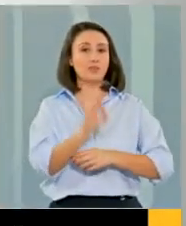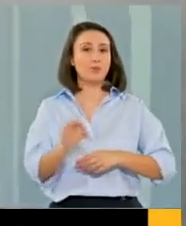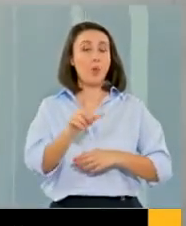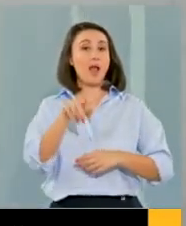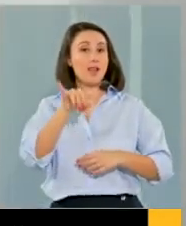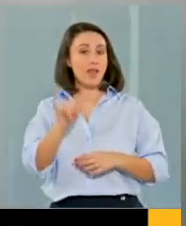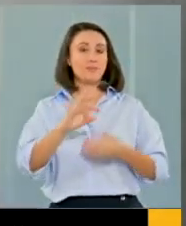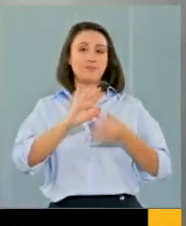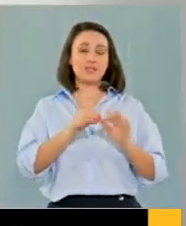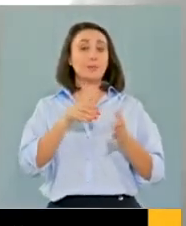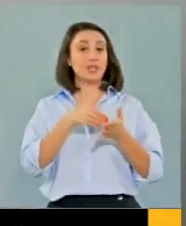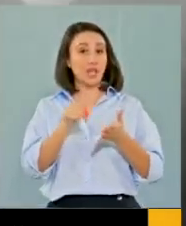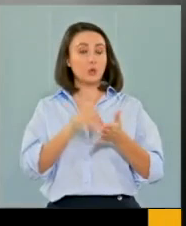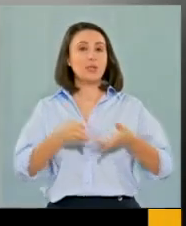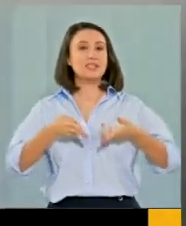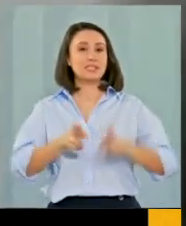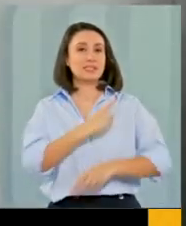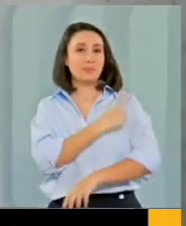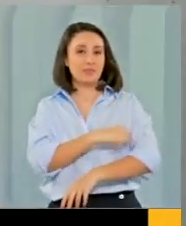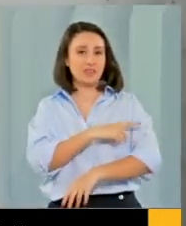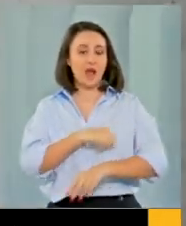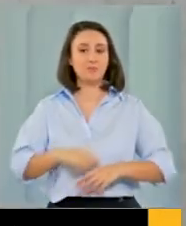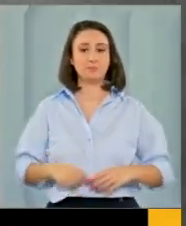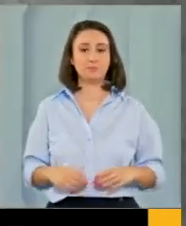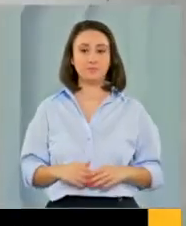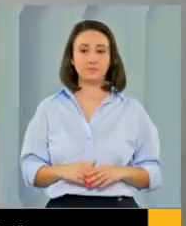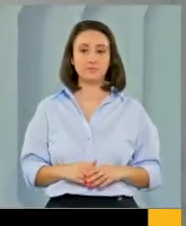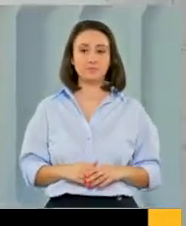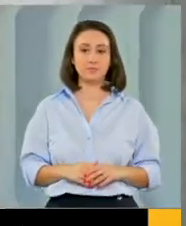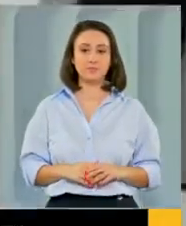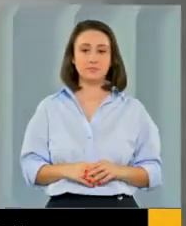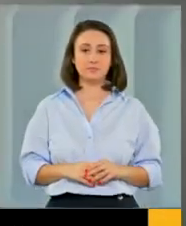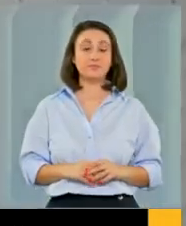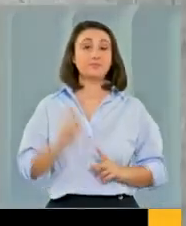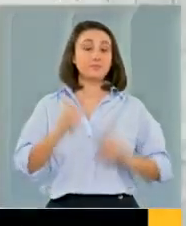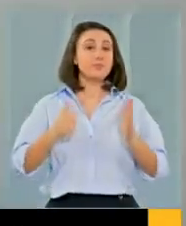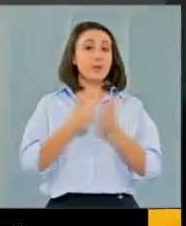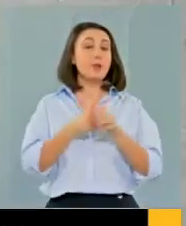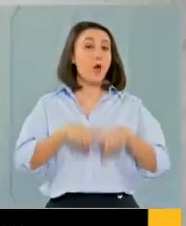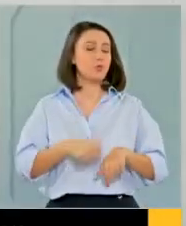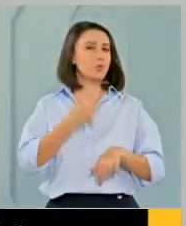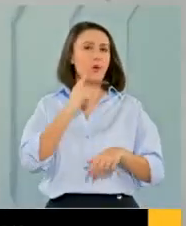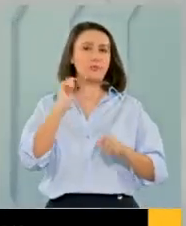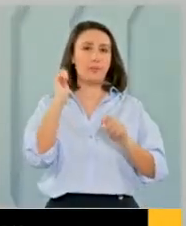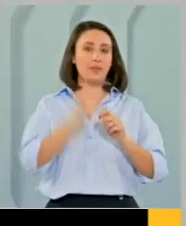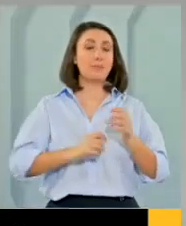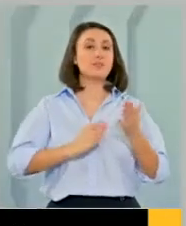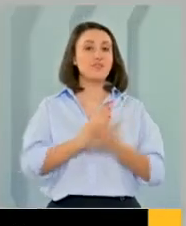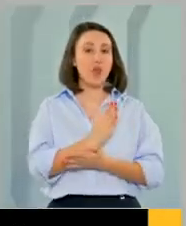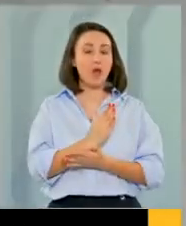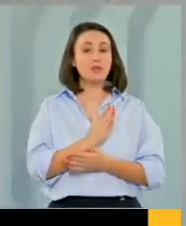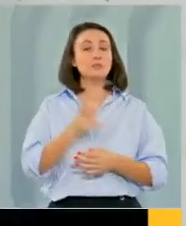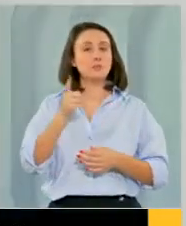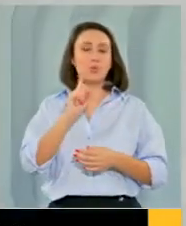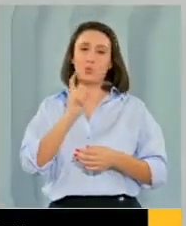lei, reprezentând cheltuieli de spitalizare cu persoanele decedate și rănite. Și dacă până acum nu am avut o sentință finală în acest caz,